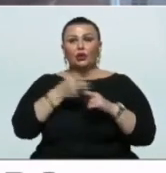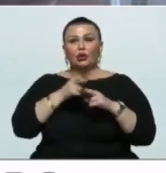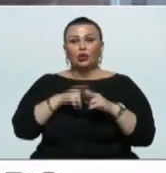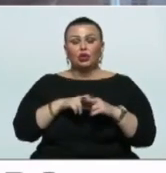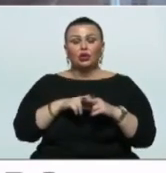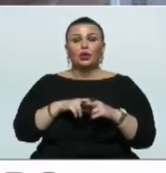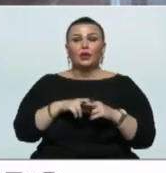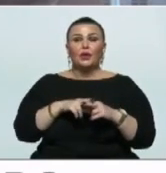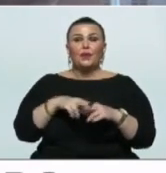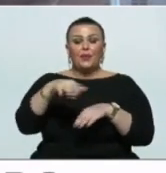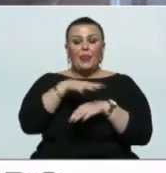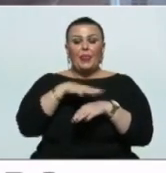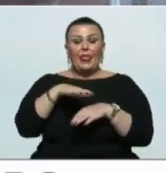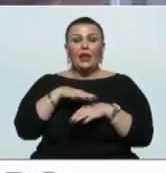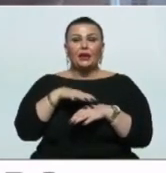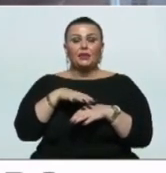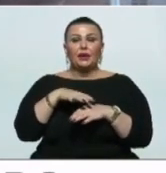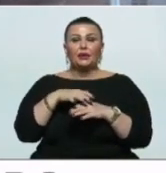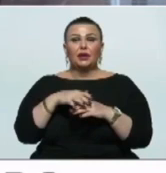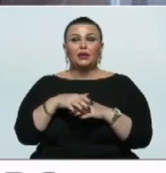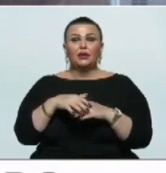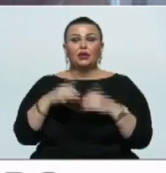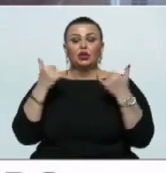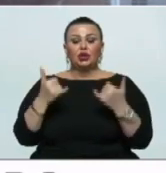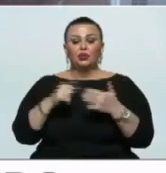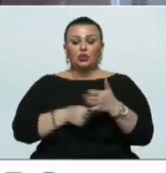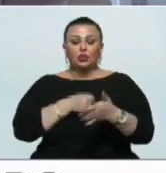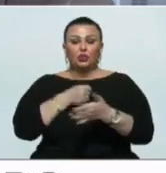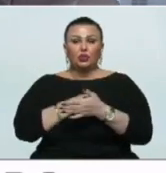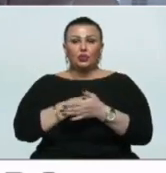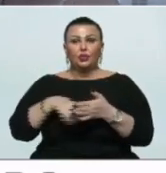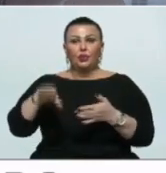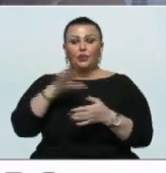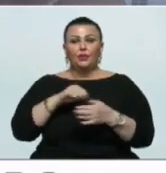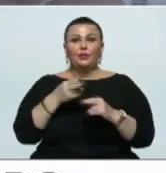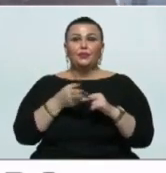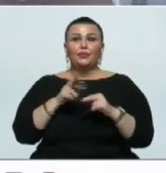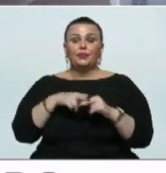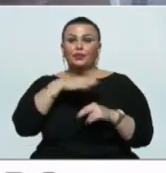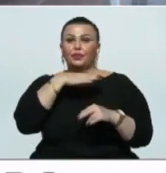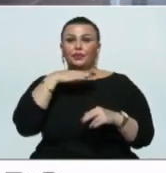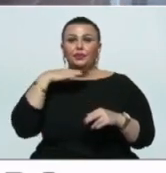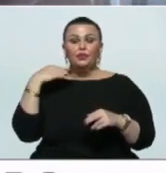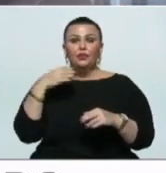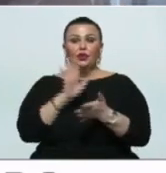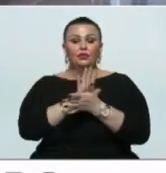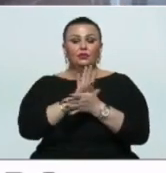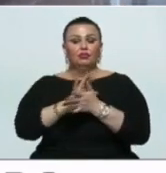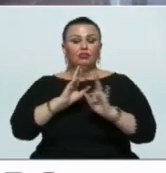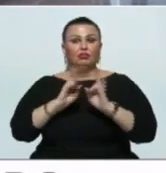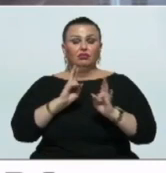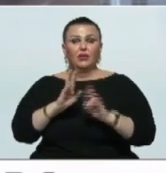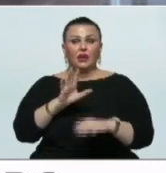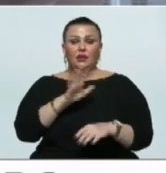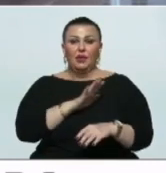özellikle Ermenilerin şimdiye kadar sicilinin çok kirli olduğunu görüyoruz.